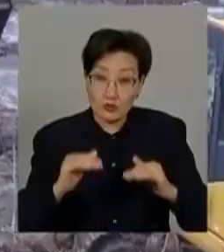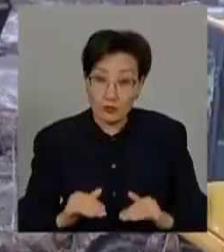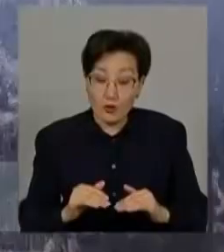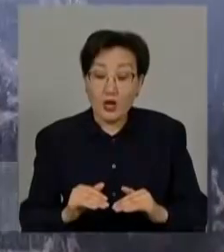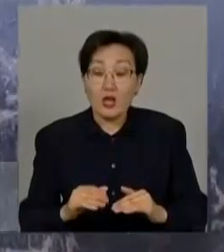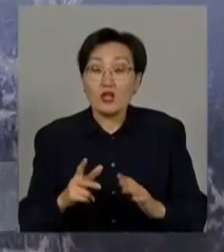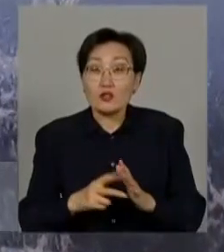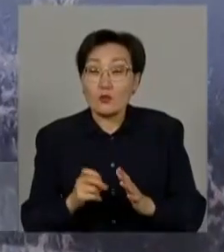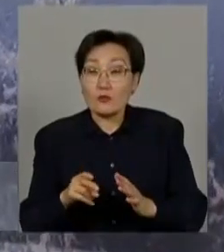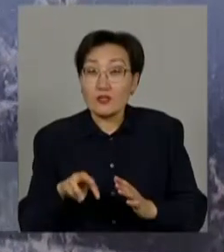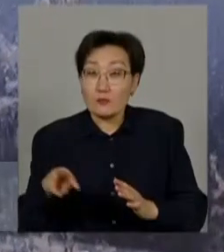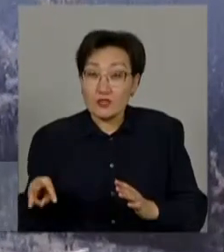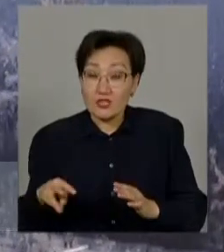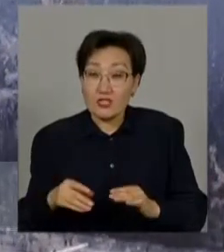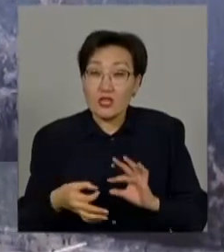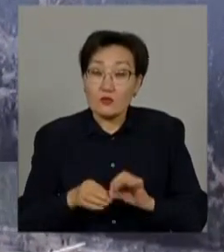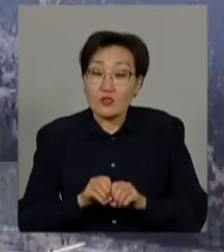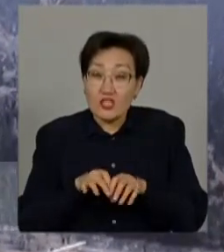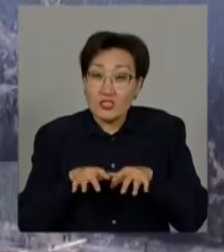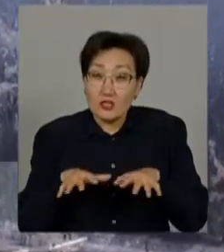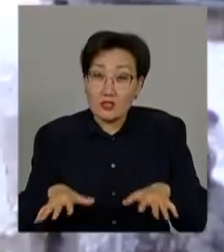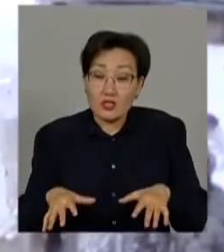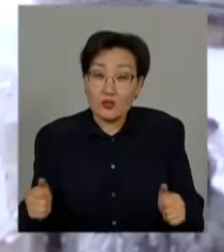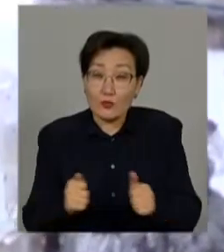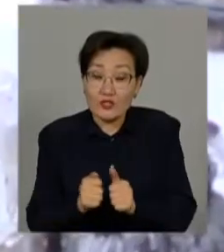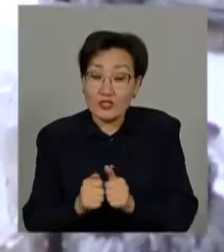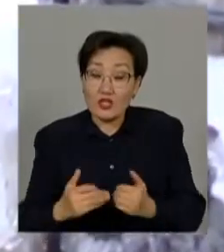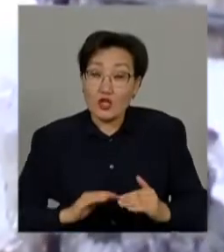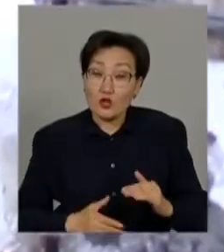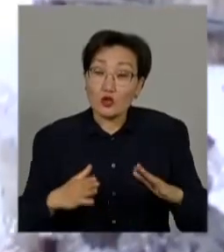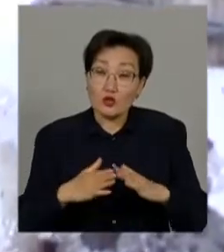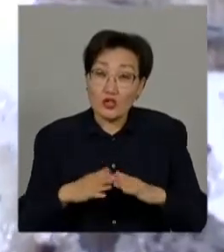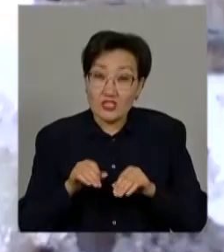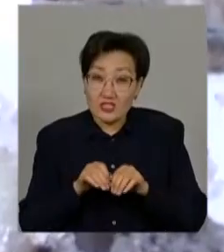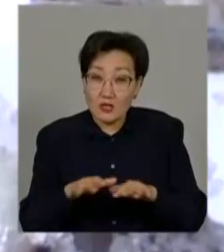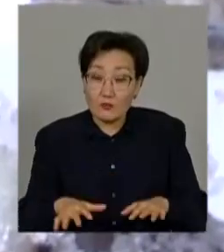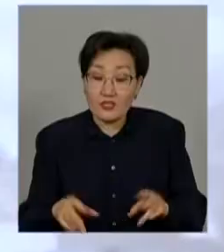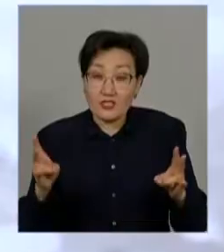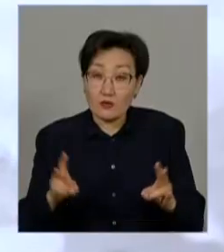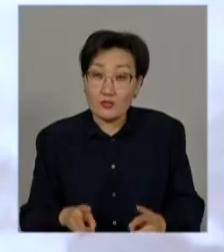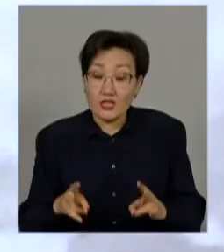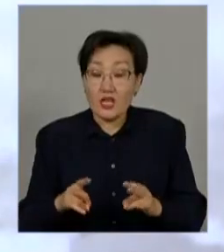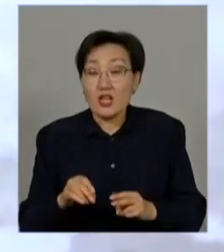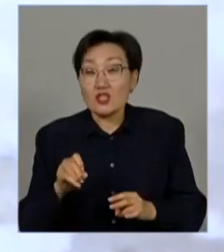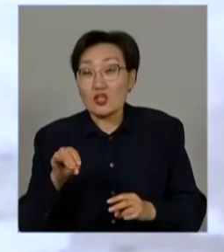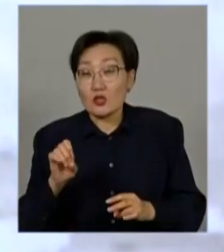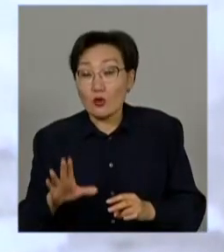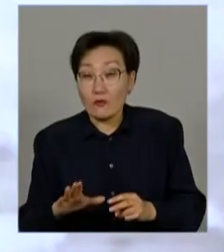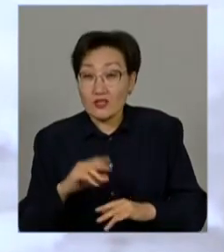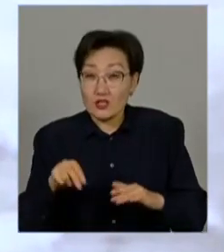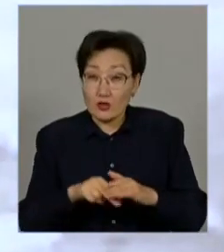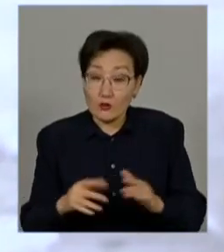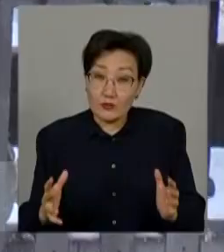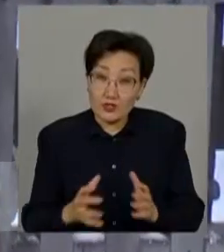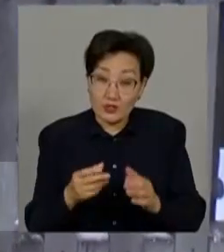мм-ді құрайтын жабдықтан жан жаққа жайылған су жақын маңайдағы тұрғын үйлерге дейін жетіпті. Апаттан зардап шеккен Андрей Чернов жер төледе